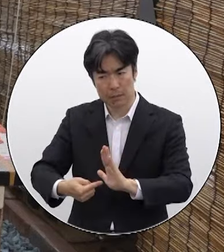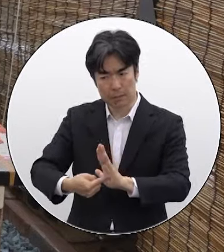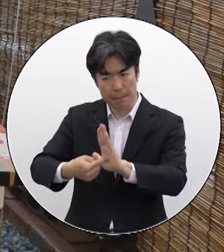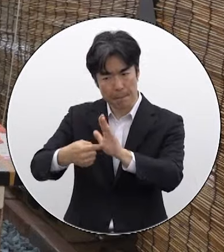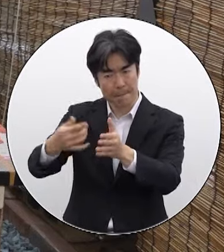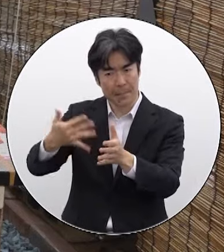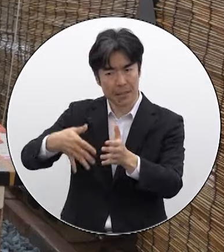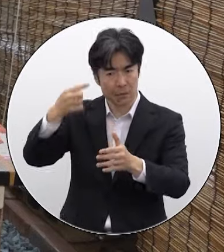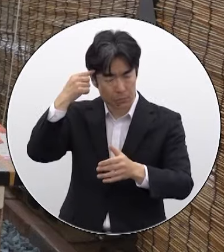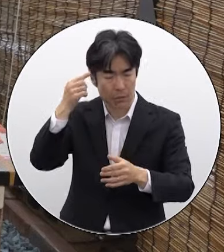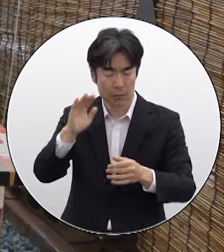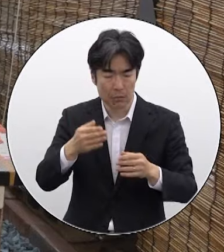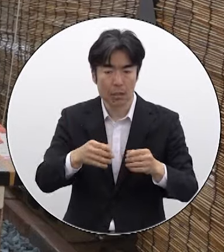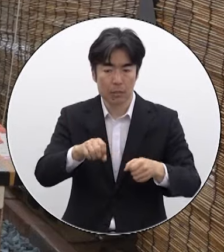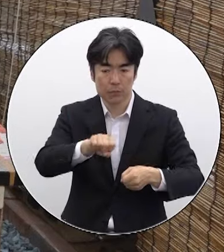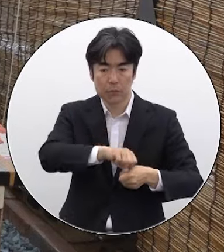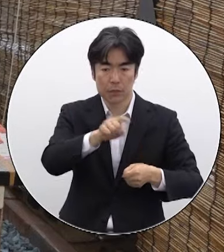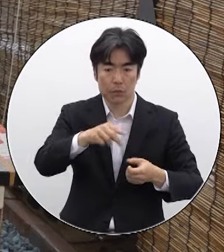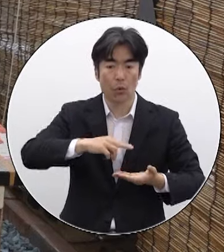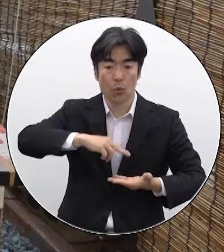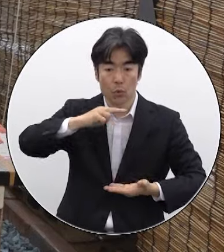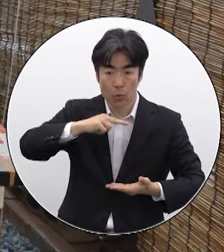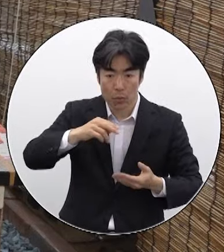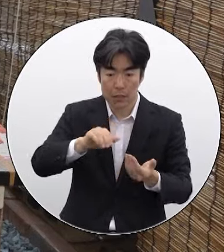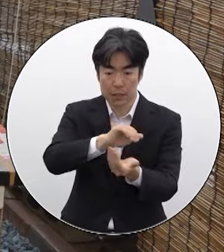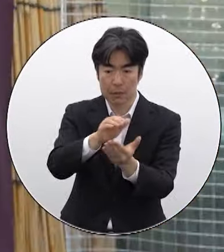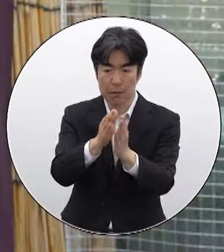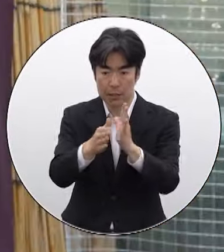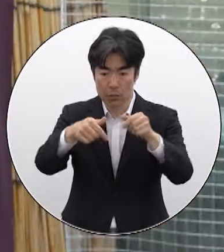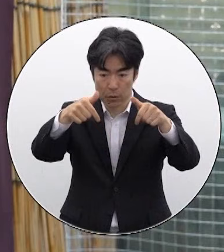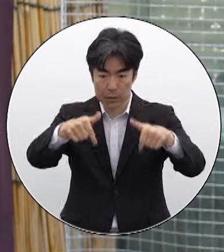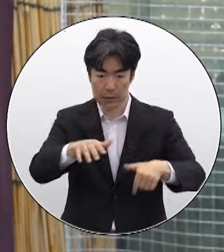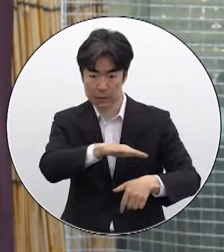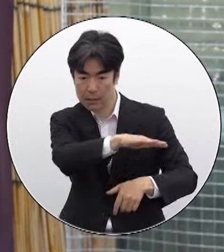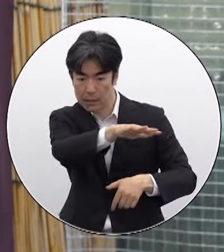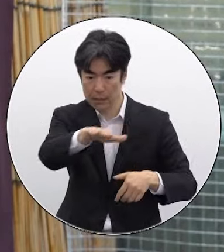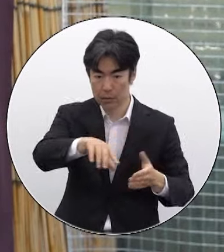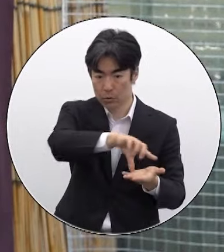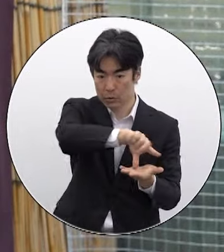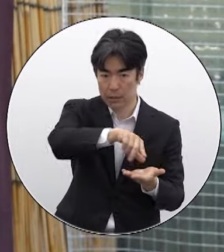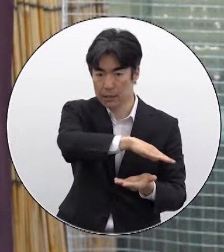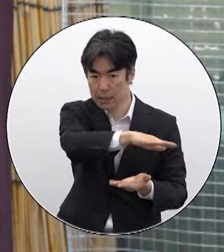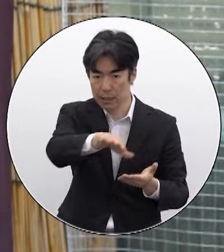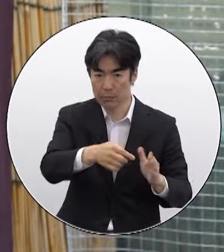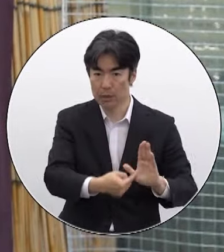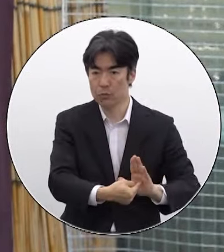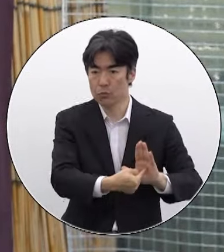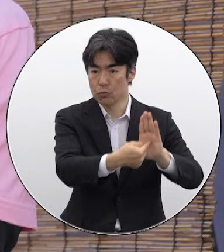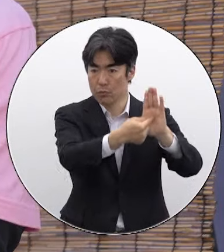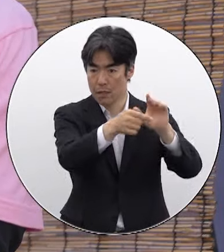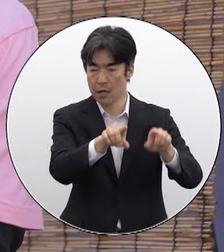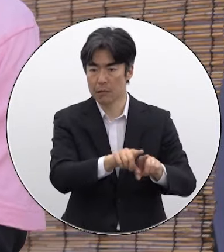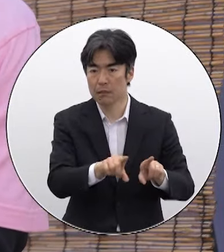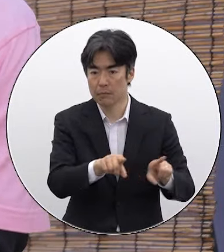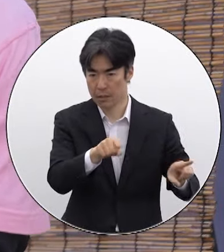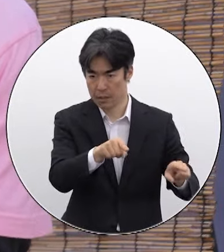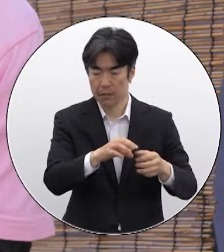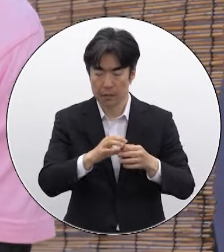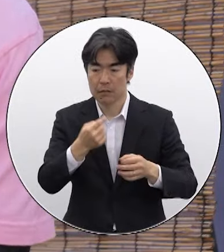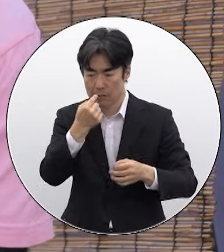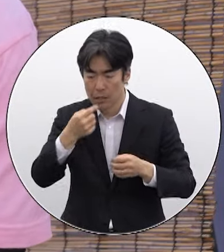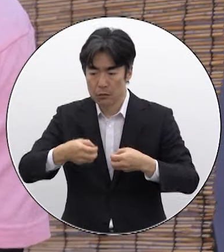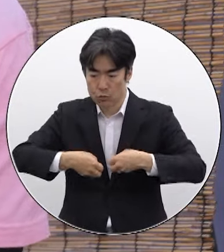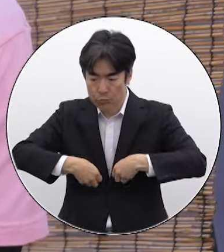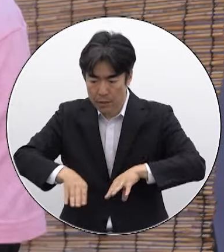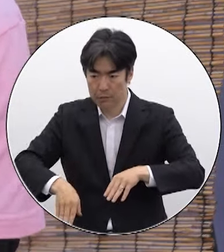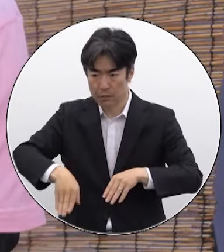ャーじゃないんですけど、 う ん、 そうですね、 武蔵野うどんって埼玉西部が結構有名で、 うん うん、生まれ育ったのがやっぱり